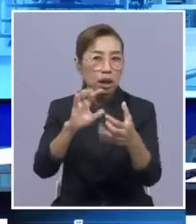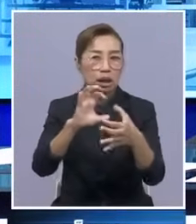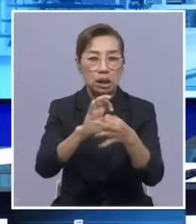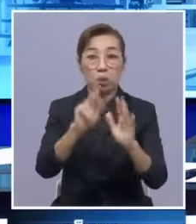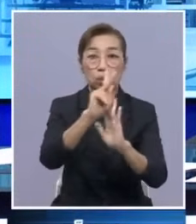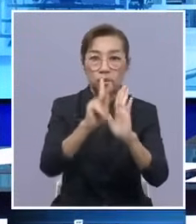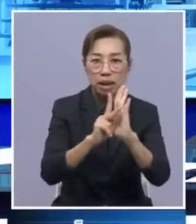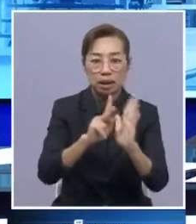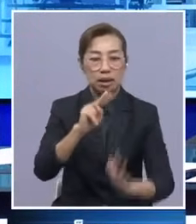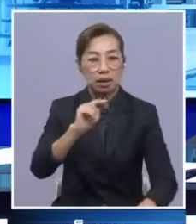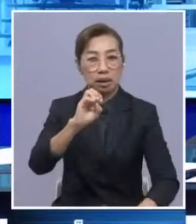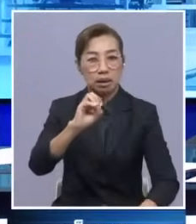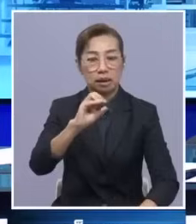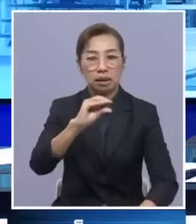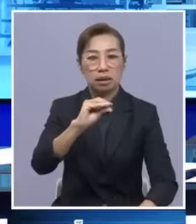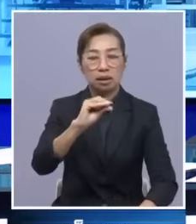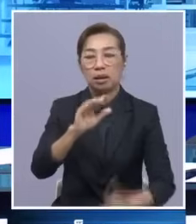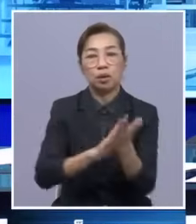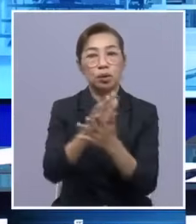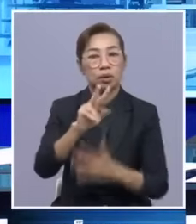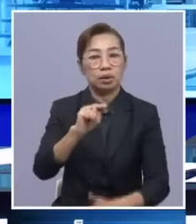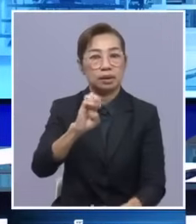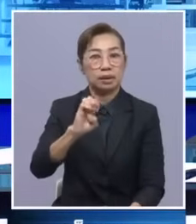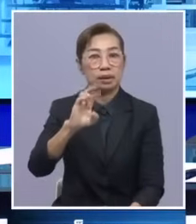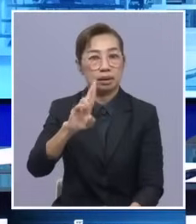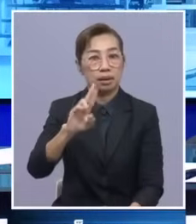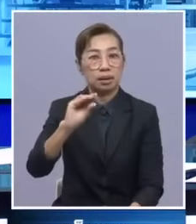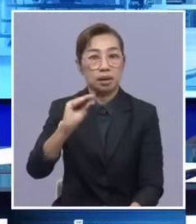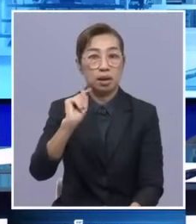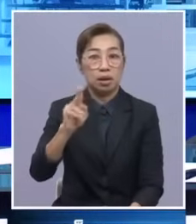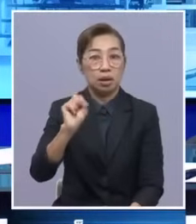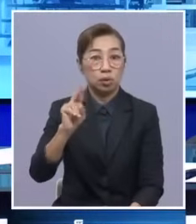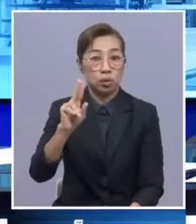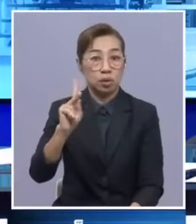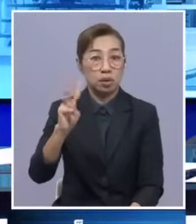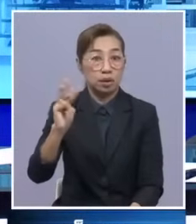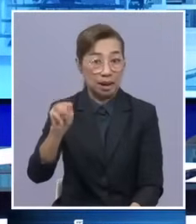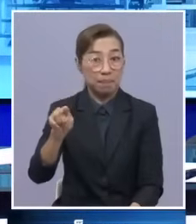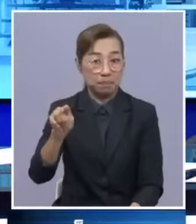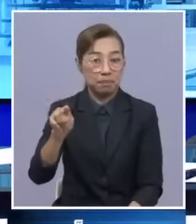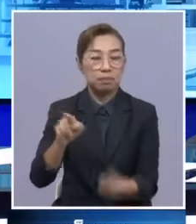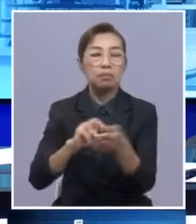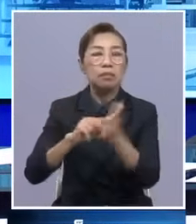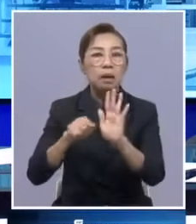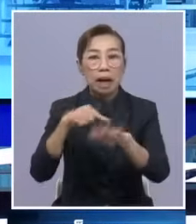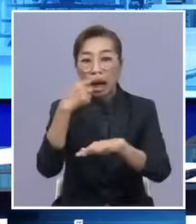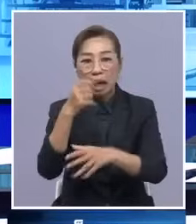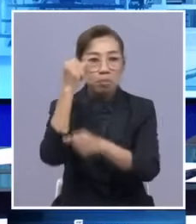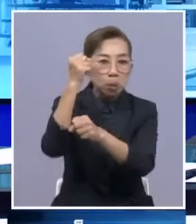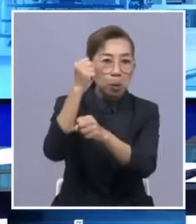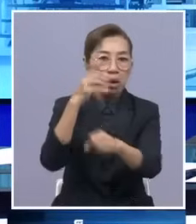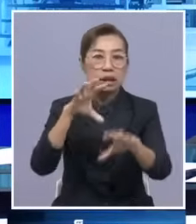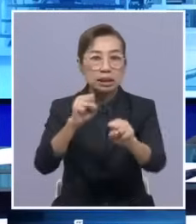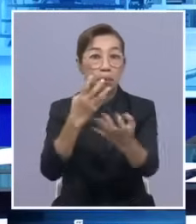ายนิรโทษกรรมนะครับจุดนี้จะเป็นตัวมาจุดอุณหภูมิทางการเมืองได้ด้วยเหมือนกันนะครับเพราะว่าตอนนี้แต่ละพรรคการเมืองก็มีความคิดเห็นที่ไม่ตรง